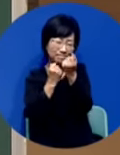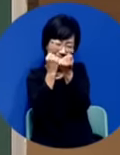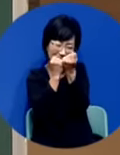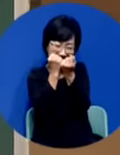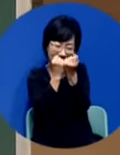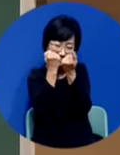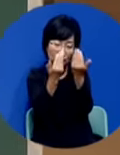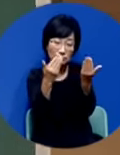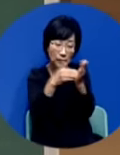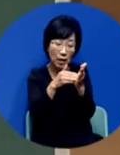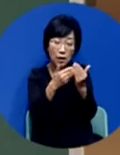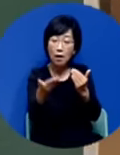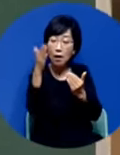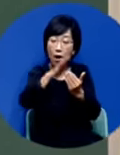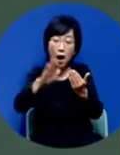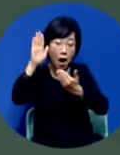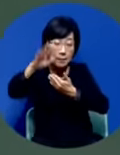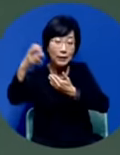말입니까?